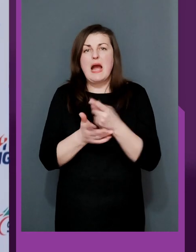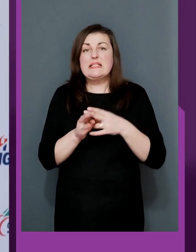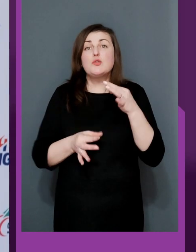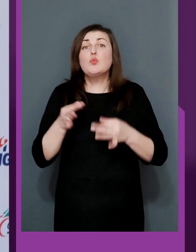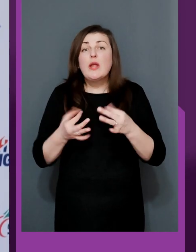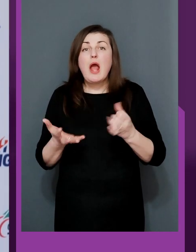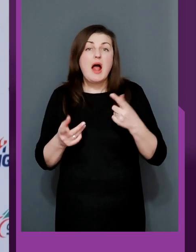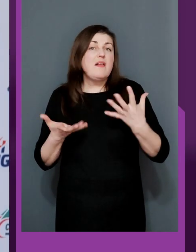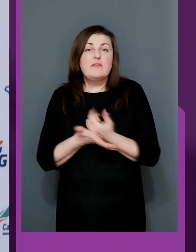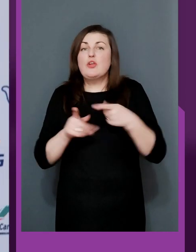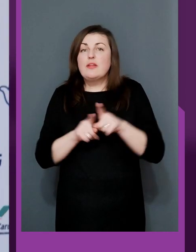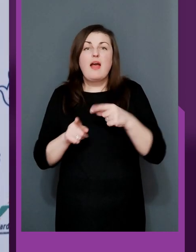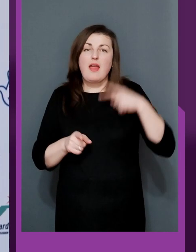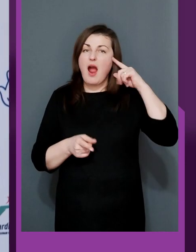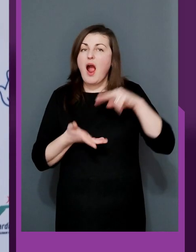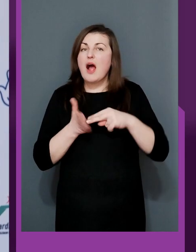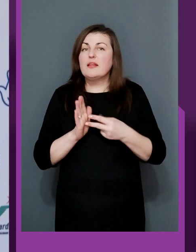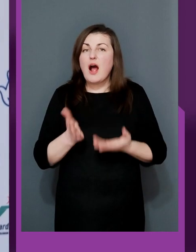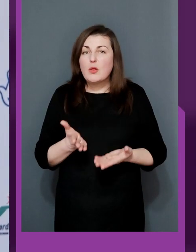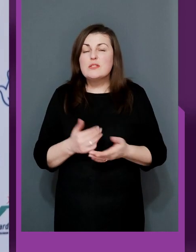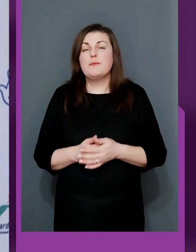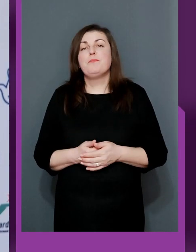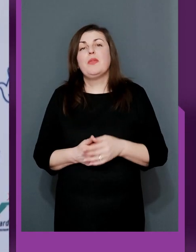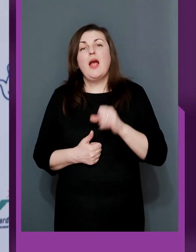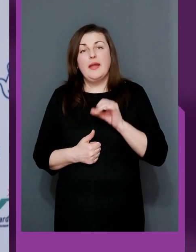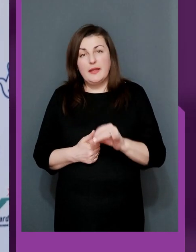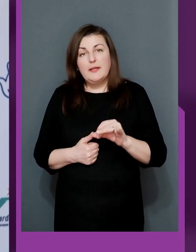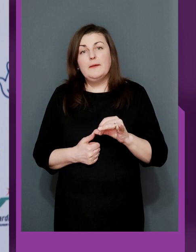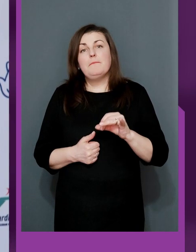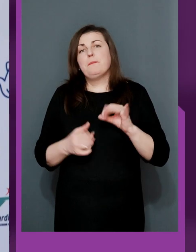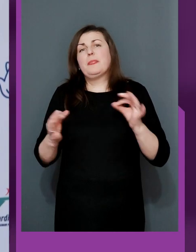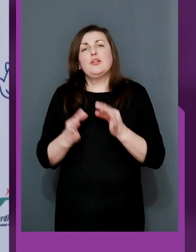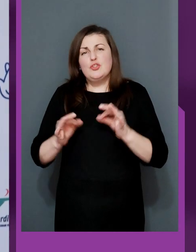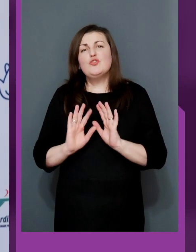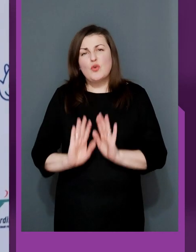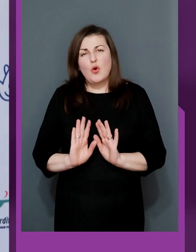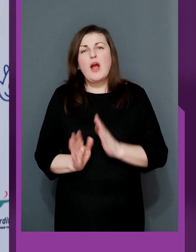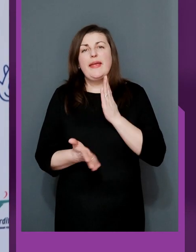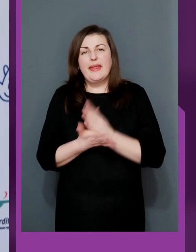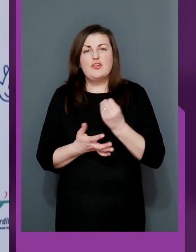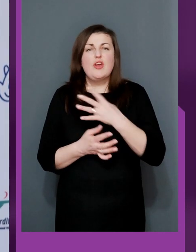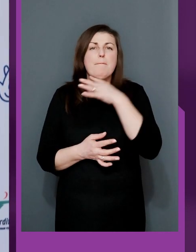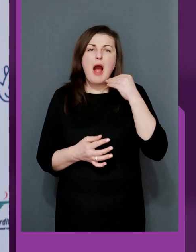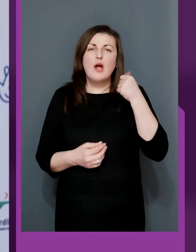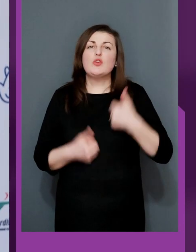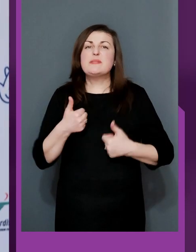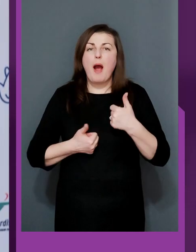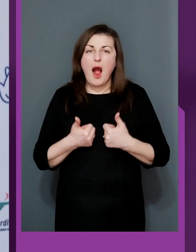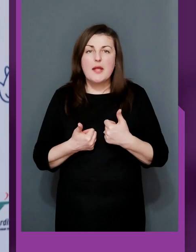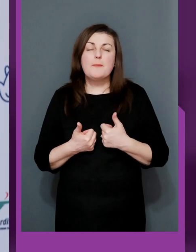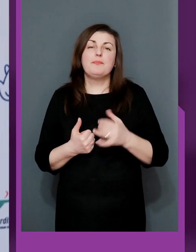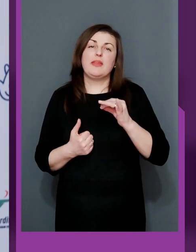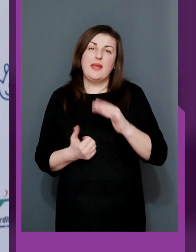але вийшло не так як гадалось і нічого є ще багато